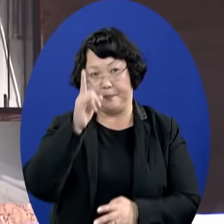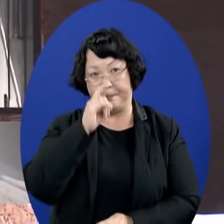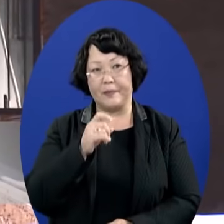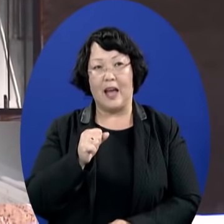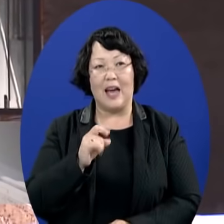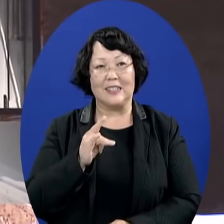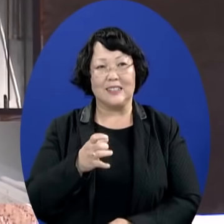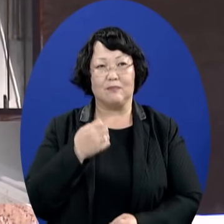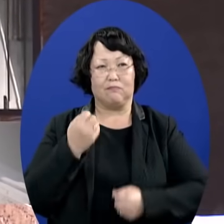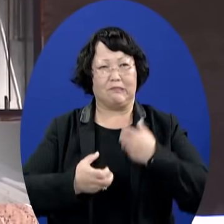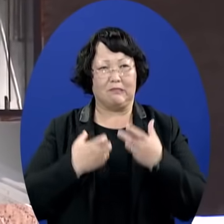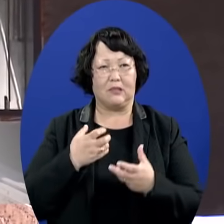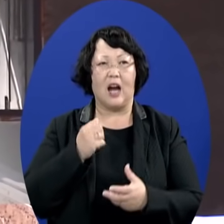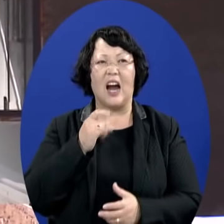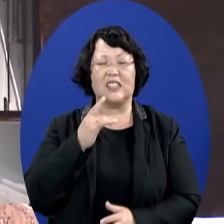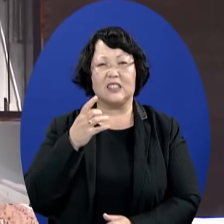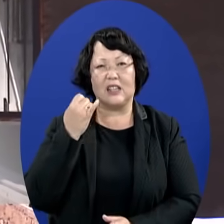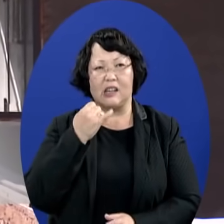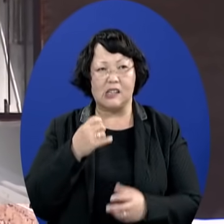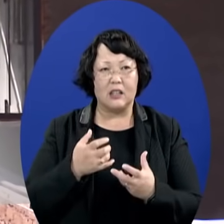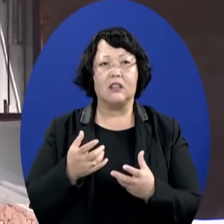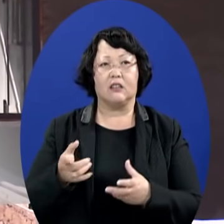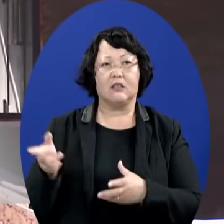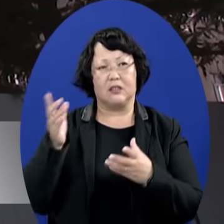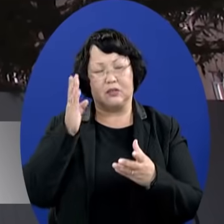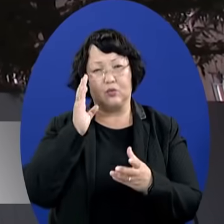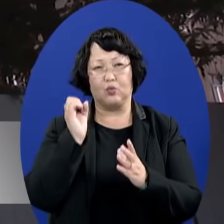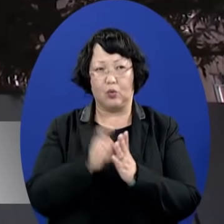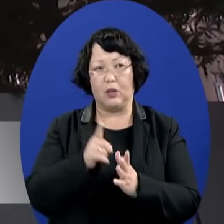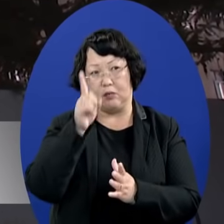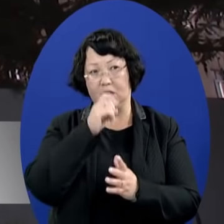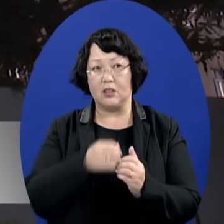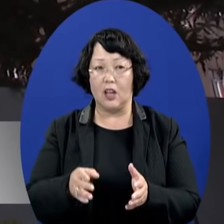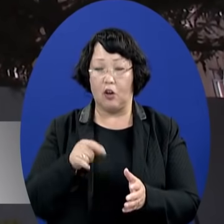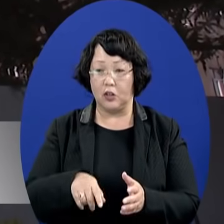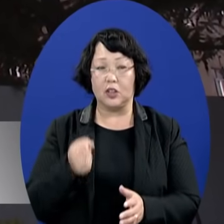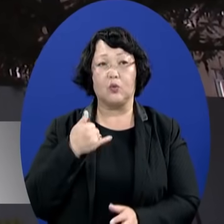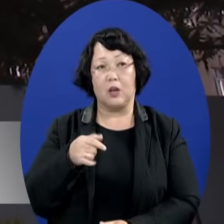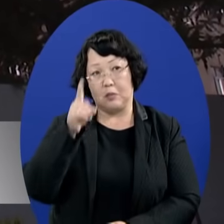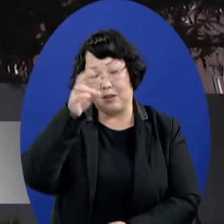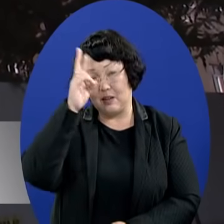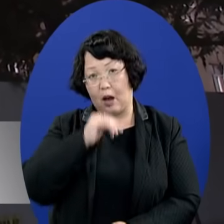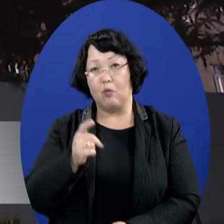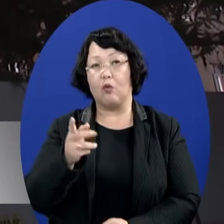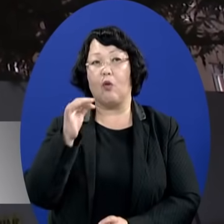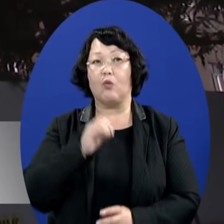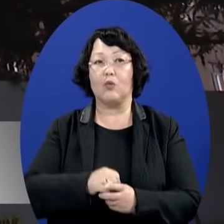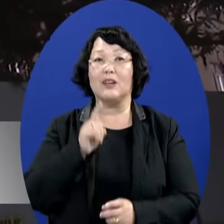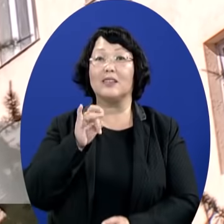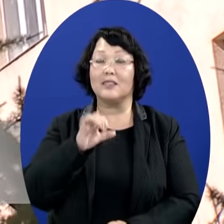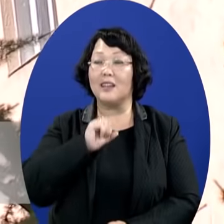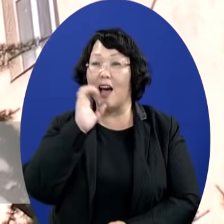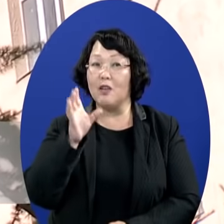арьсны гэмтэлтэй хүн бүр эмчилүүлнэ. Ийм чухал эмнэлэг энэ онд ашиглалтад орох уу? Бид эрүүл мэндийн яамны хөрөнгө оруулалтын хилцээс тодруулах гэсэн